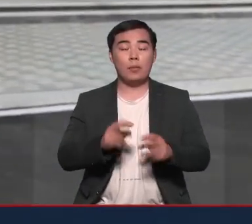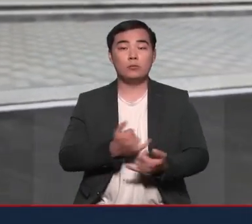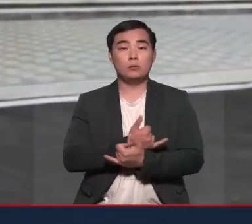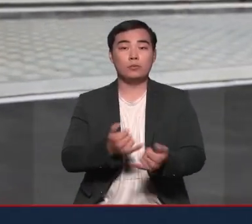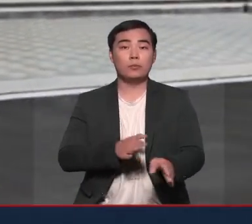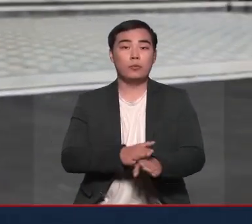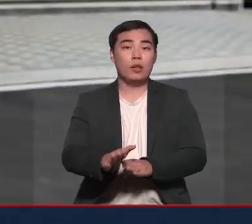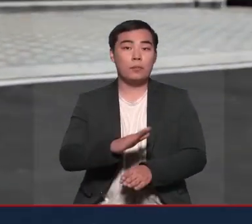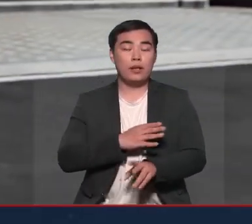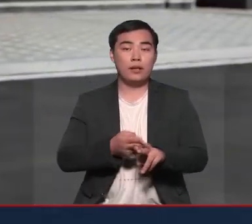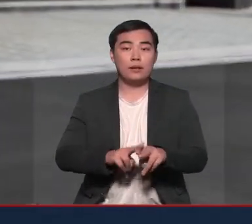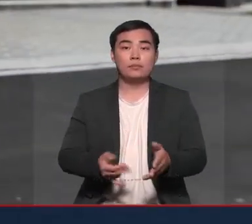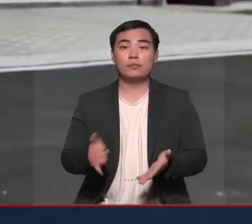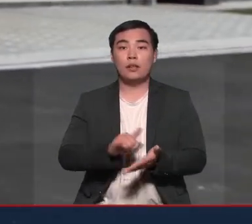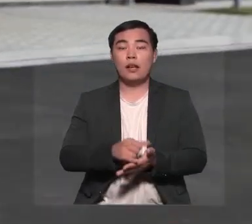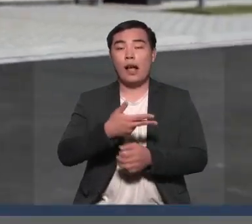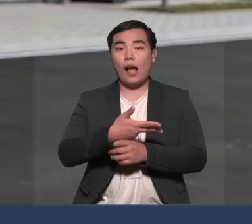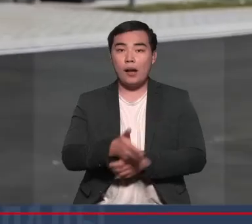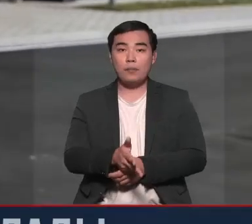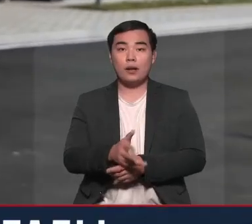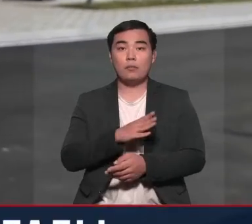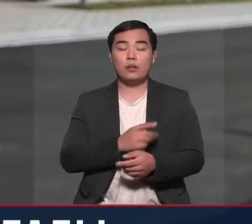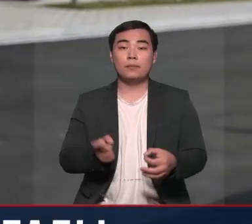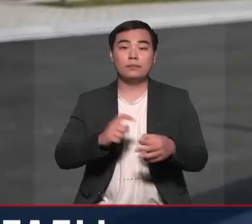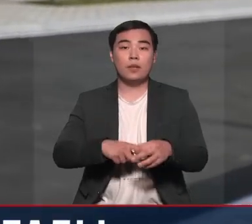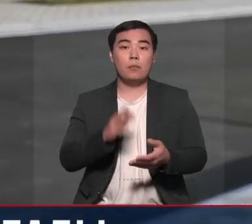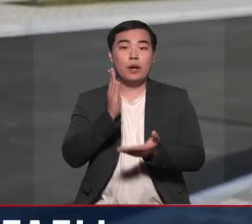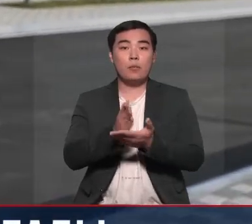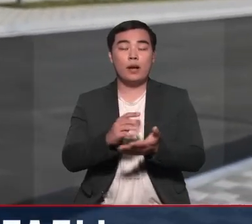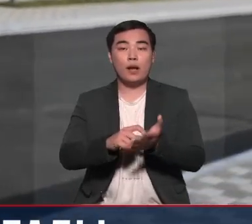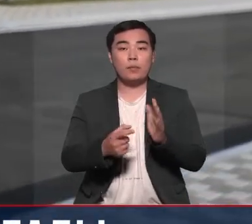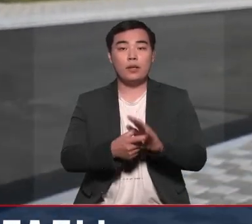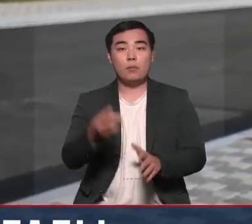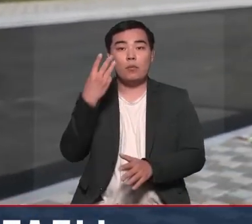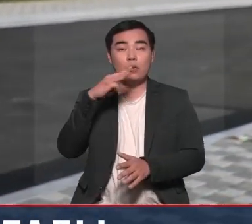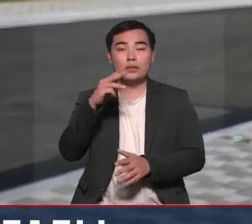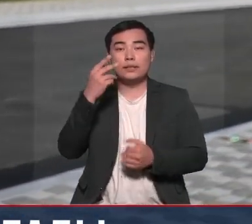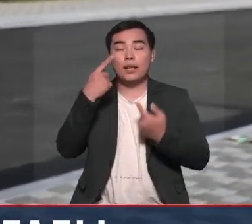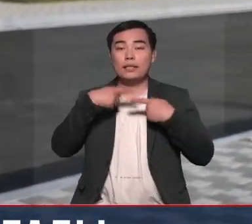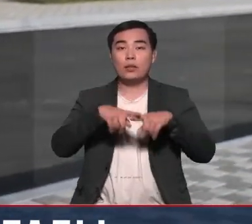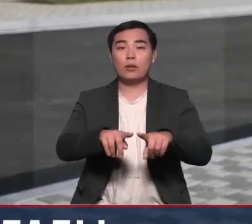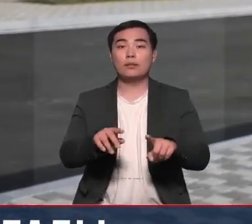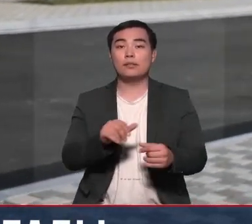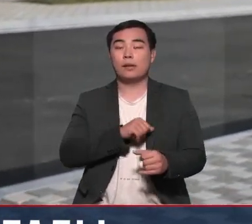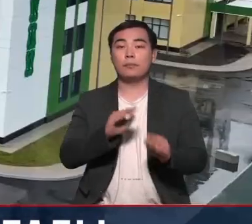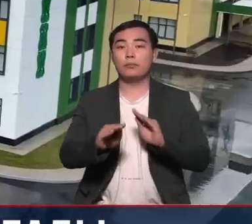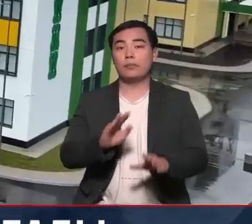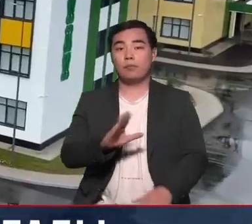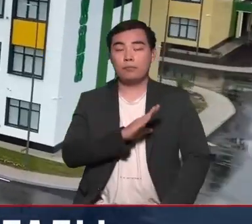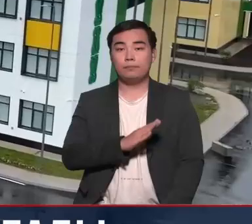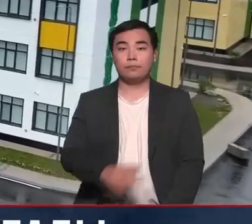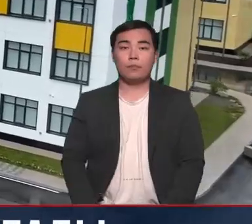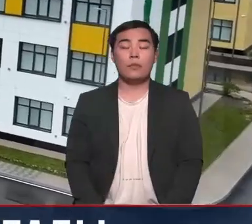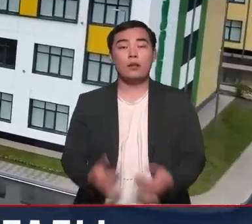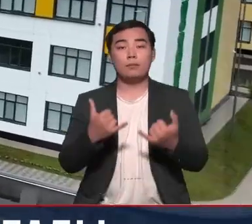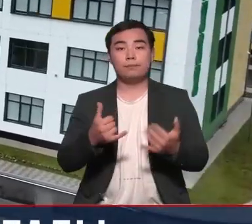қамтамасыз етілген. Ол үшін бейне бақылау камералары орнатылған, ал кабинеттері заманауи құрылғылармен жабдықталған. Бүгін